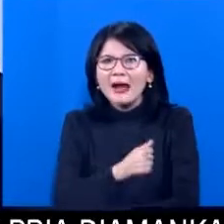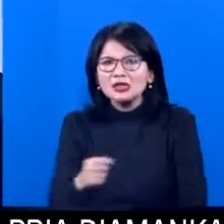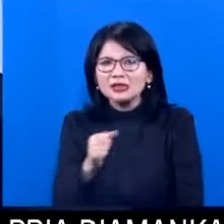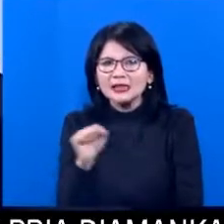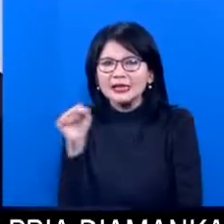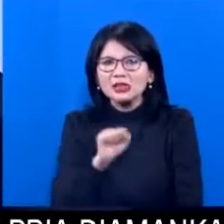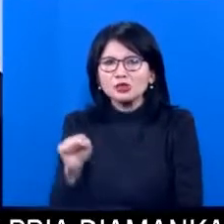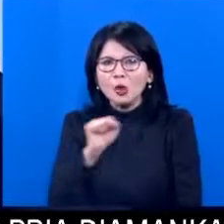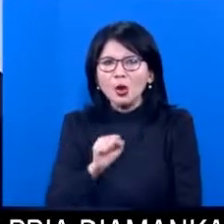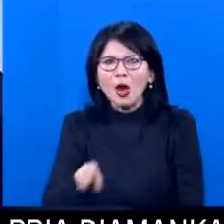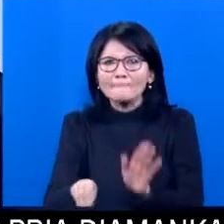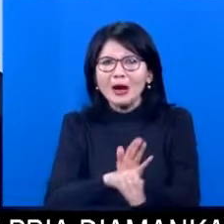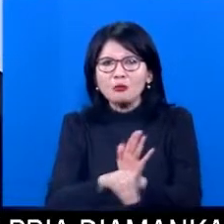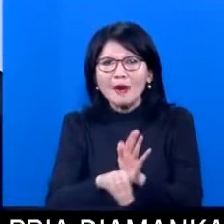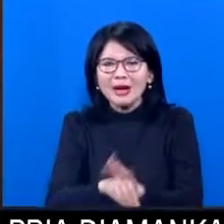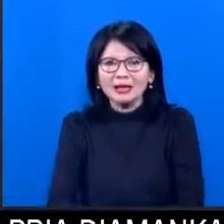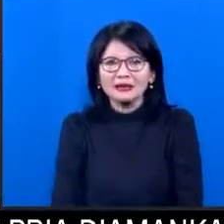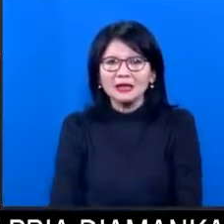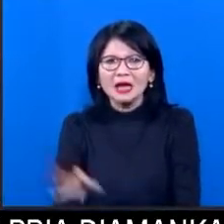belum teridentifikasi.